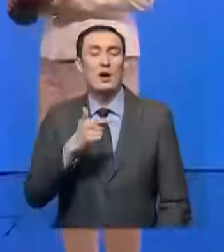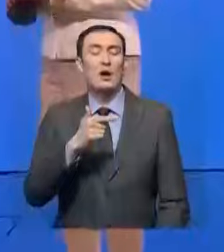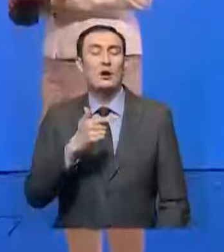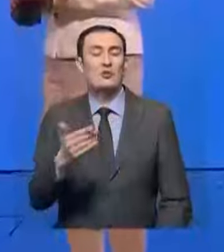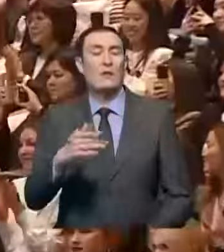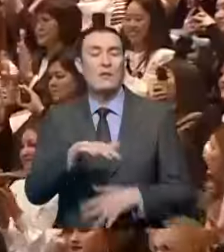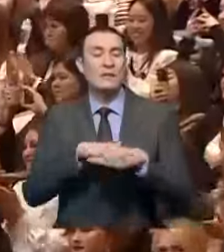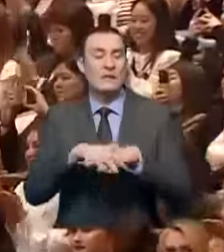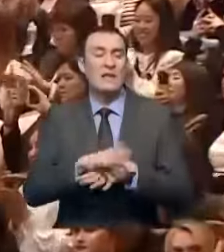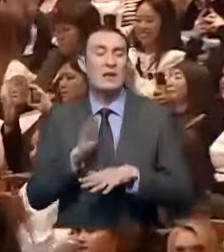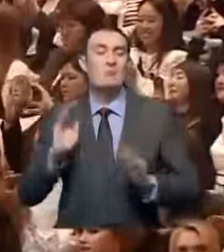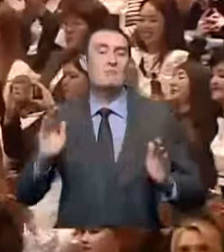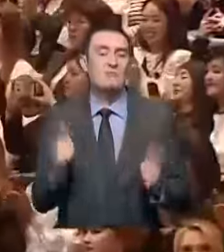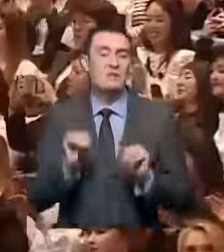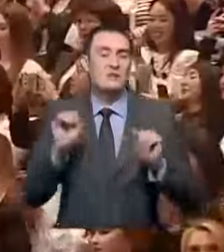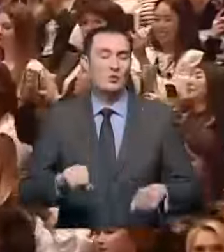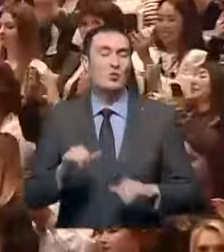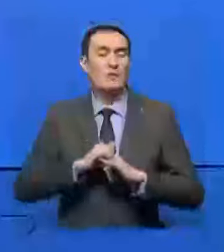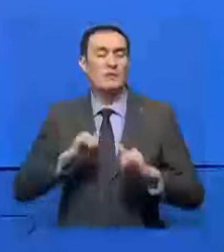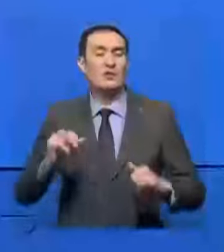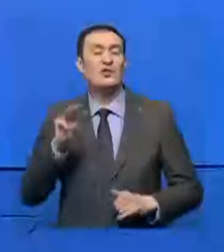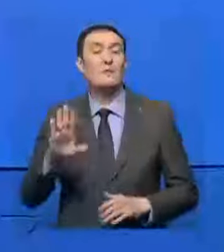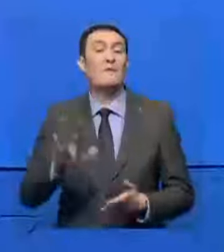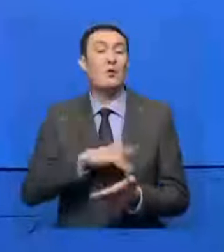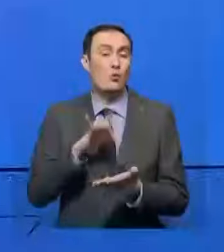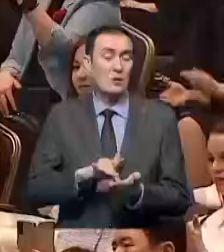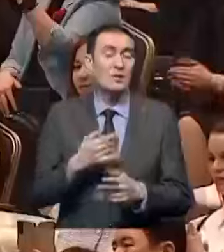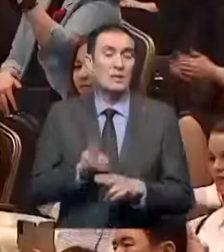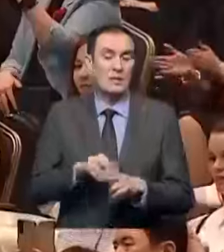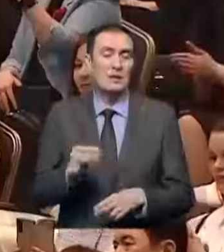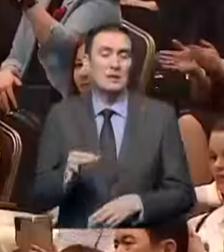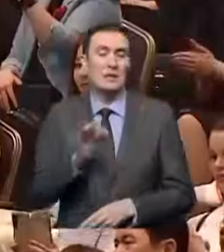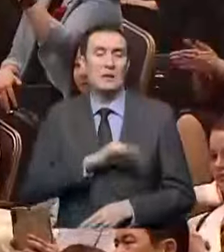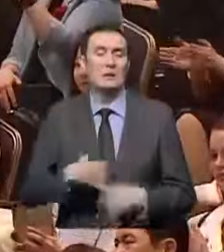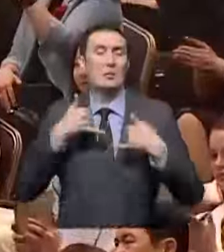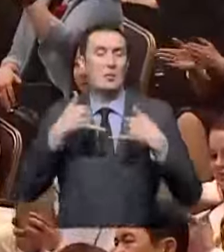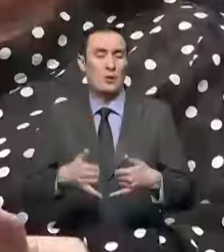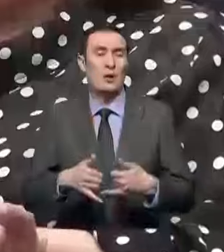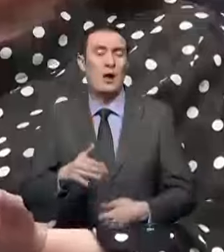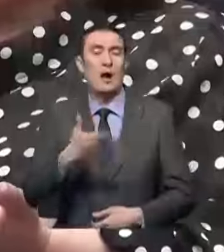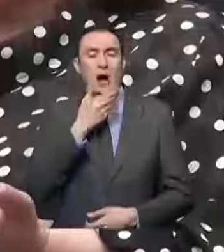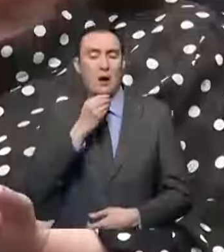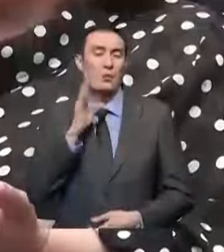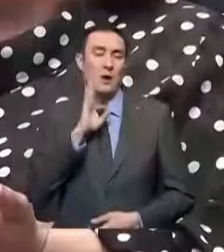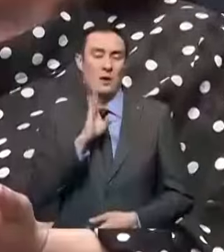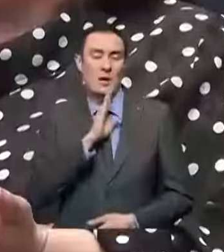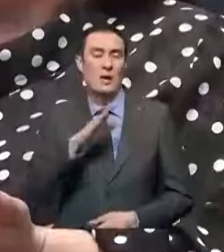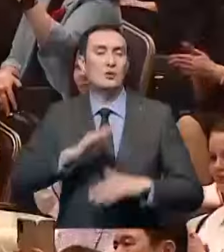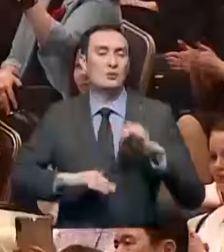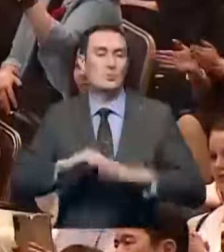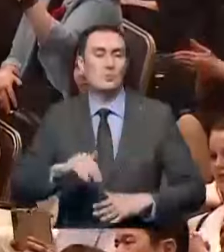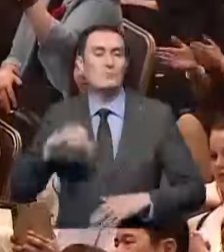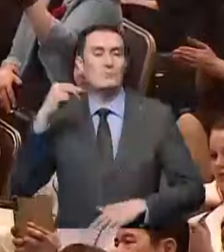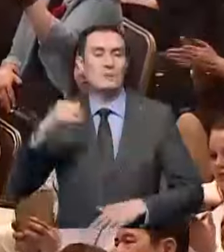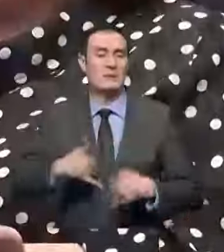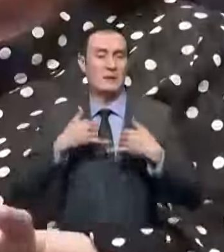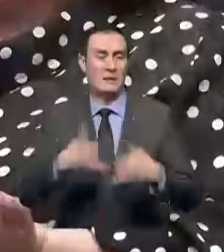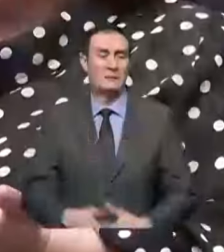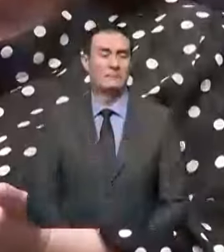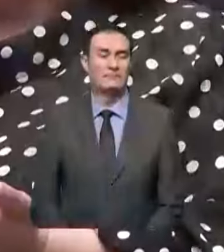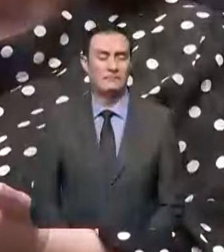у населения меньше возможностей для развития, чем в городе, за что и получила статуэтку «Аруана» из рук президента.